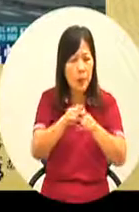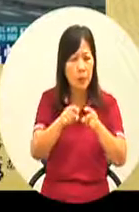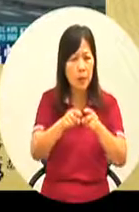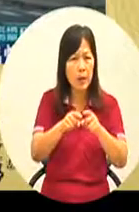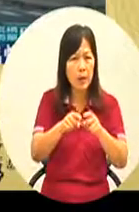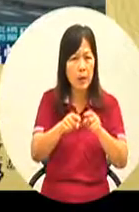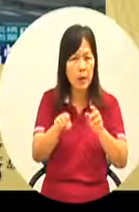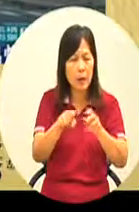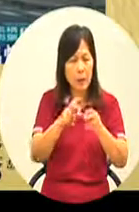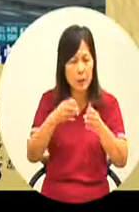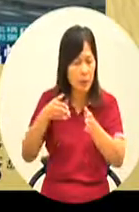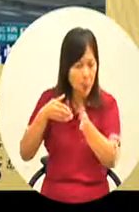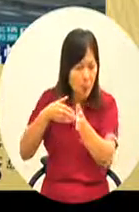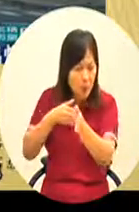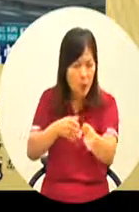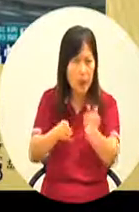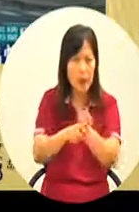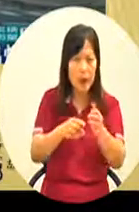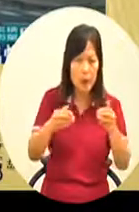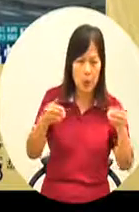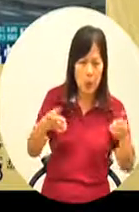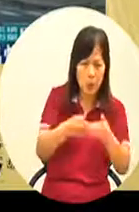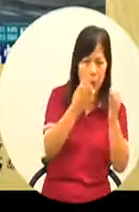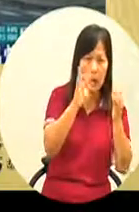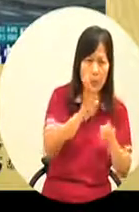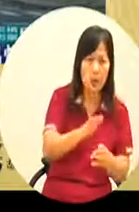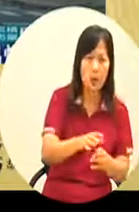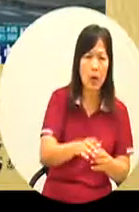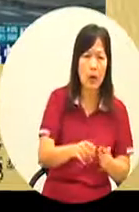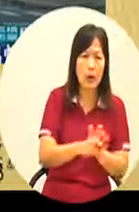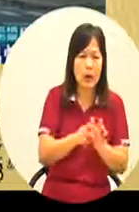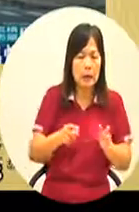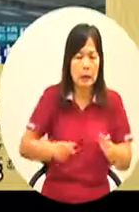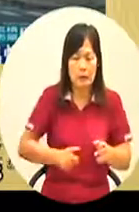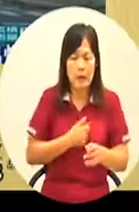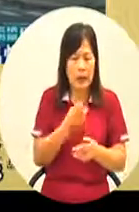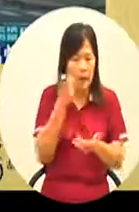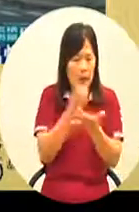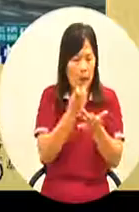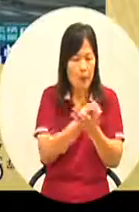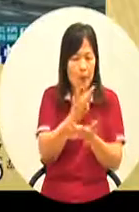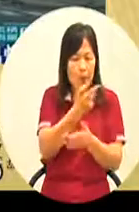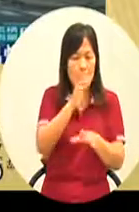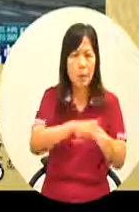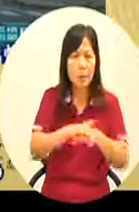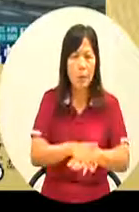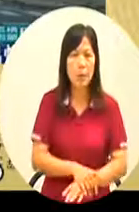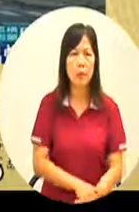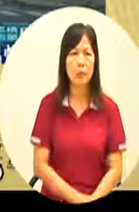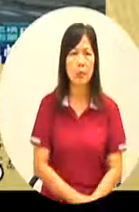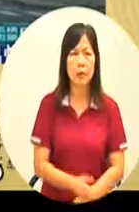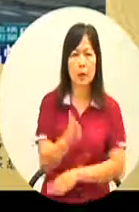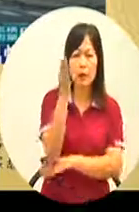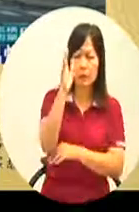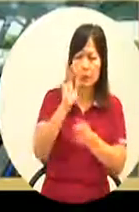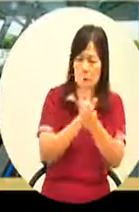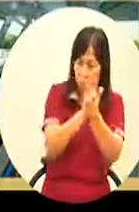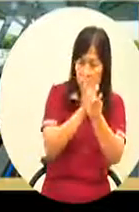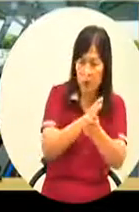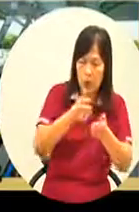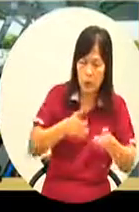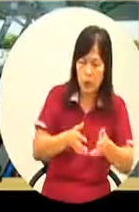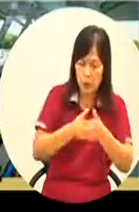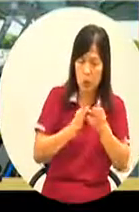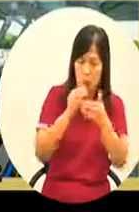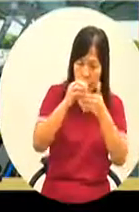平面轻轨跟这个重型车辆发生车祸，真正一发不可收拾。所以，伫遮咱政府要推动一个重大政策吼、